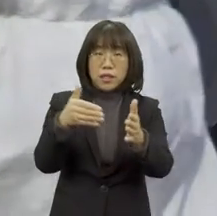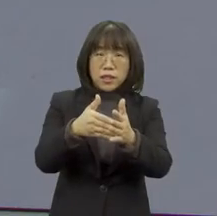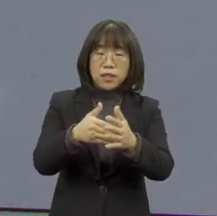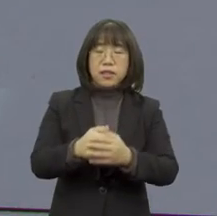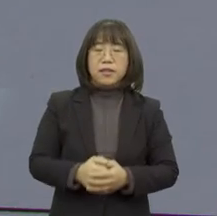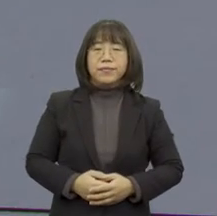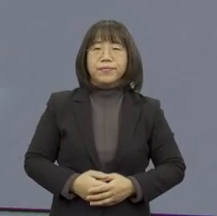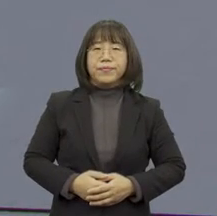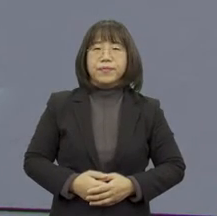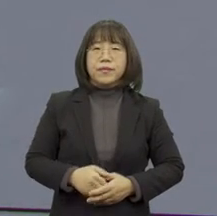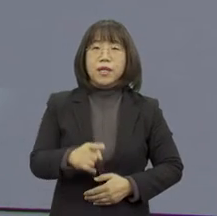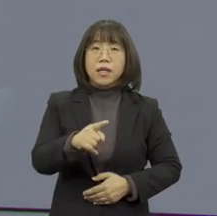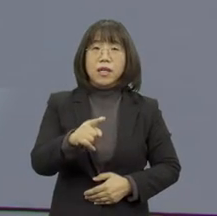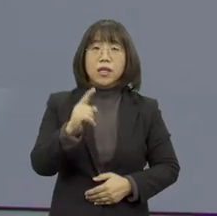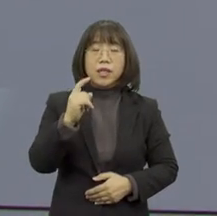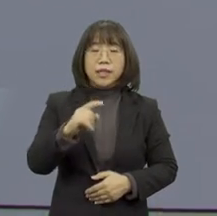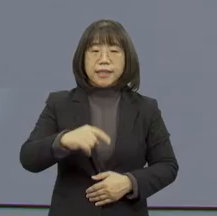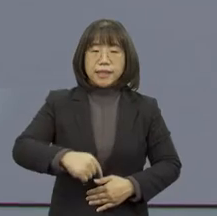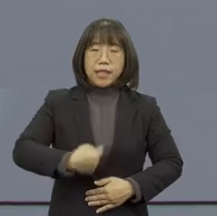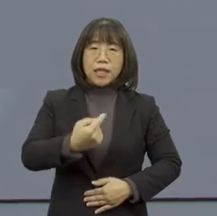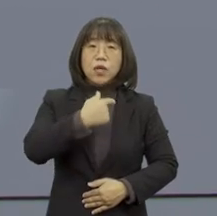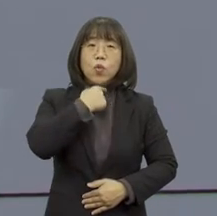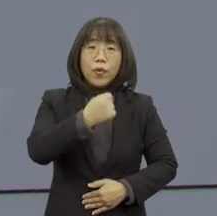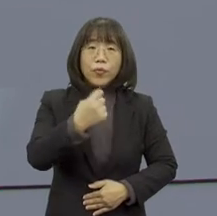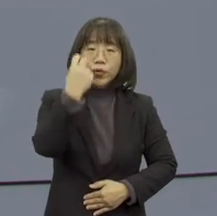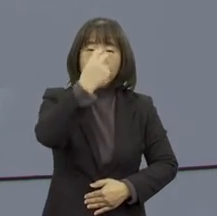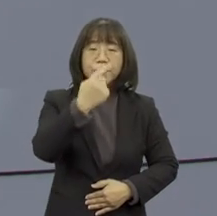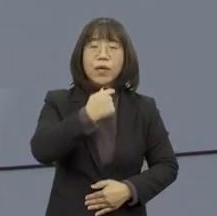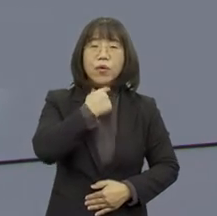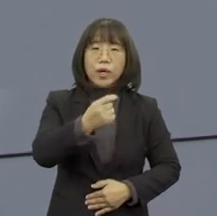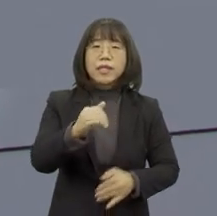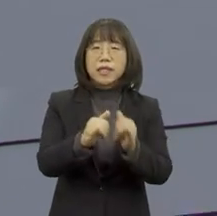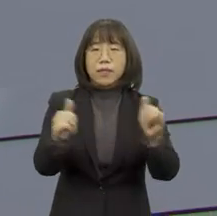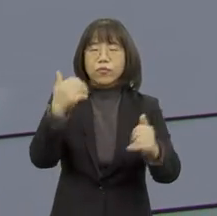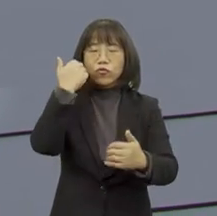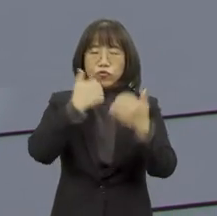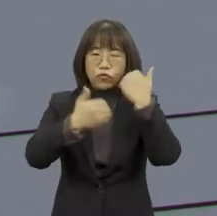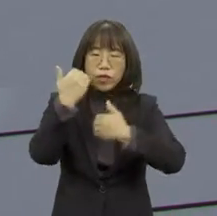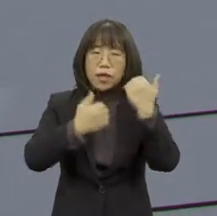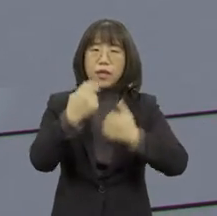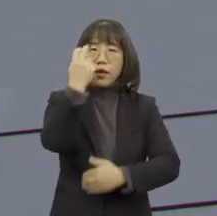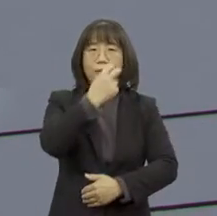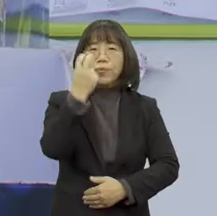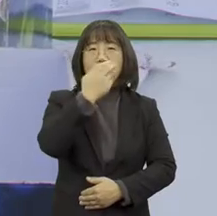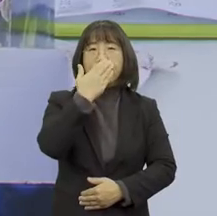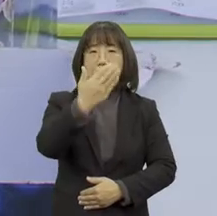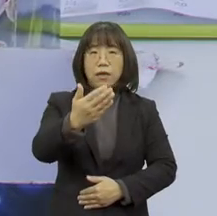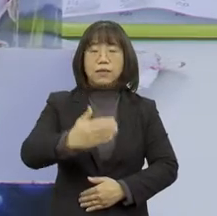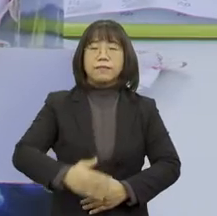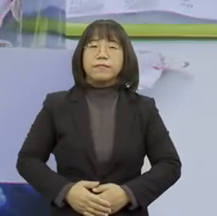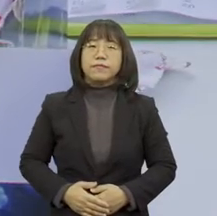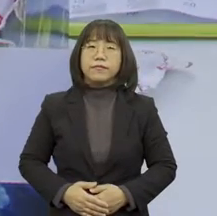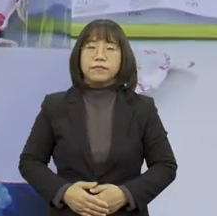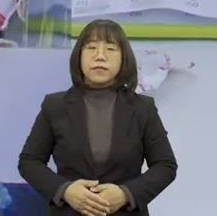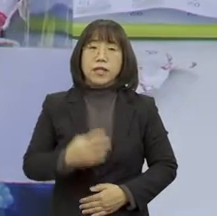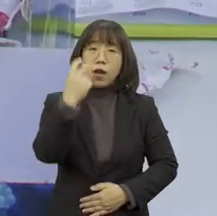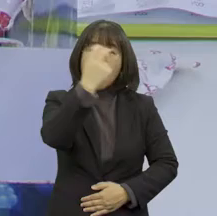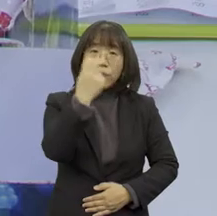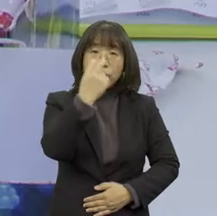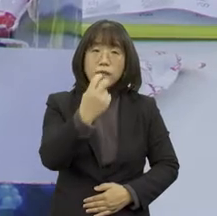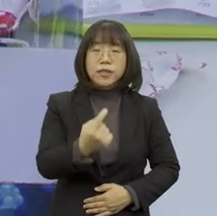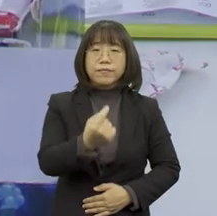유무나 역학적 연관성과 상관없이 진단검사 를 희망하는 사람은 누구나 검사를 받을 수 있습니다